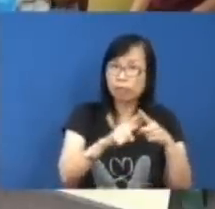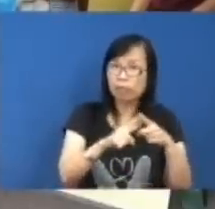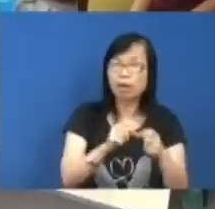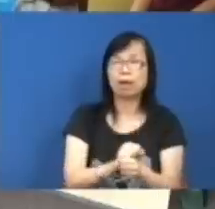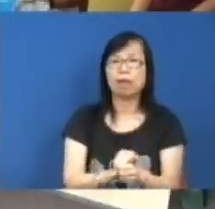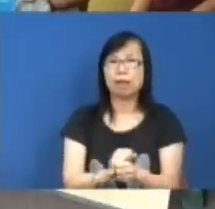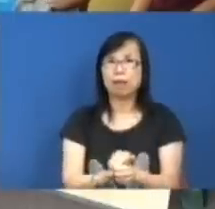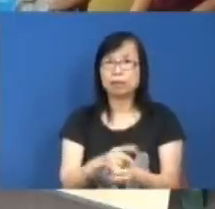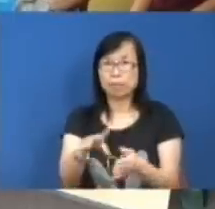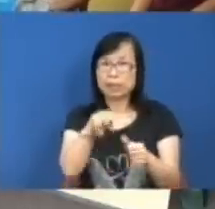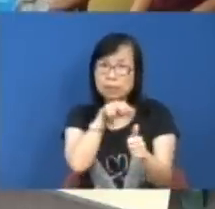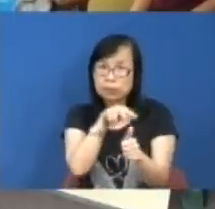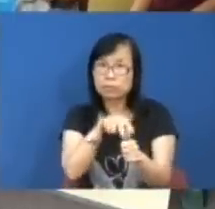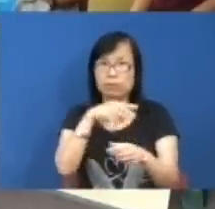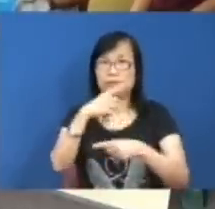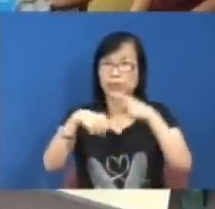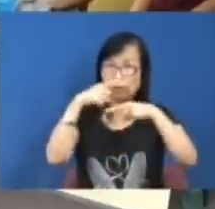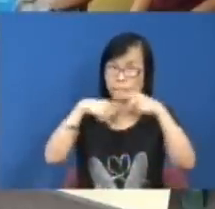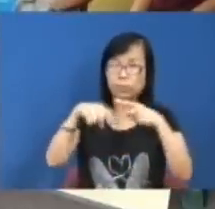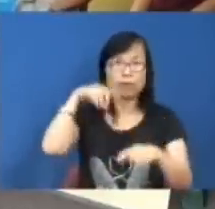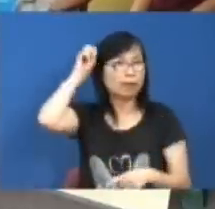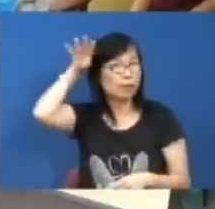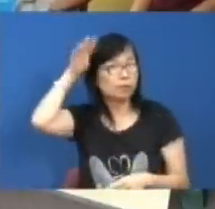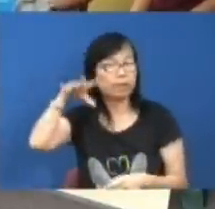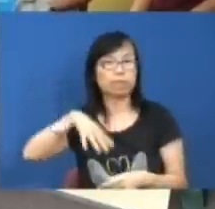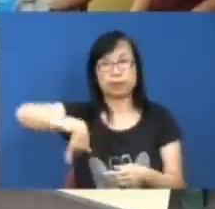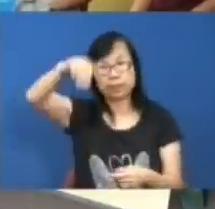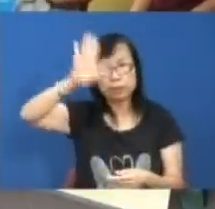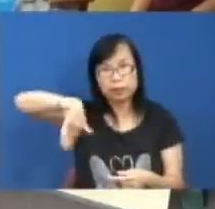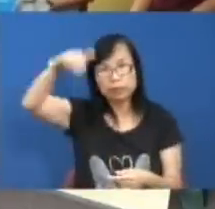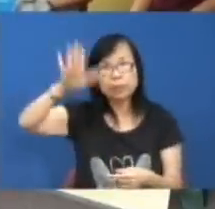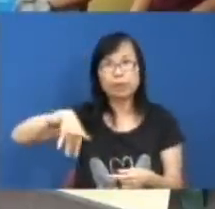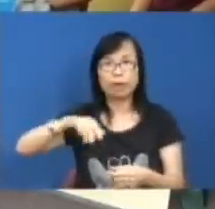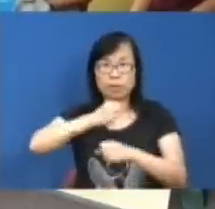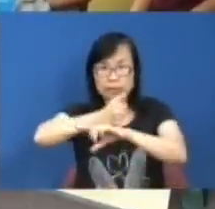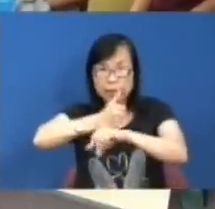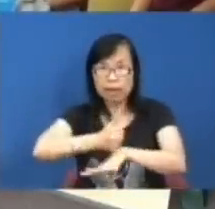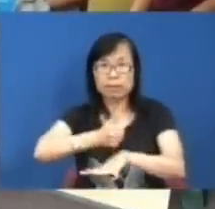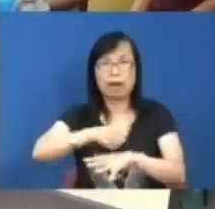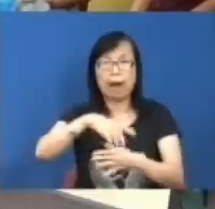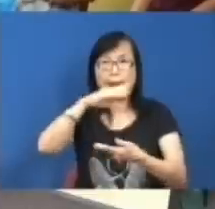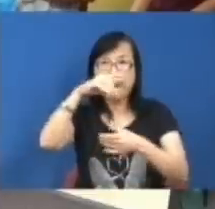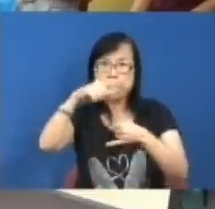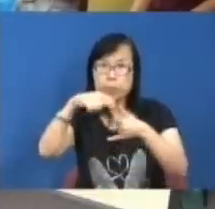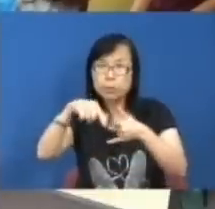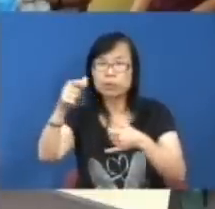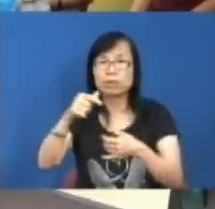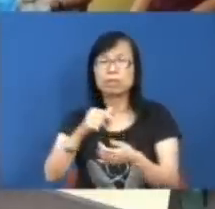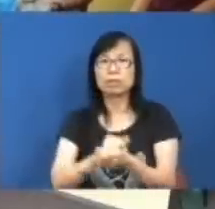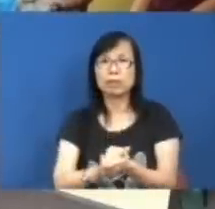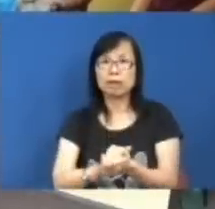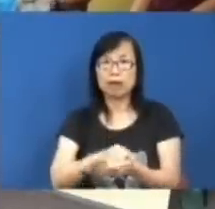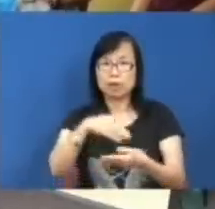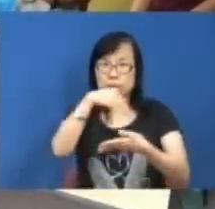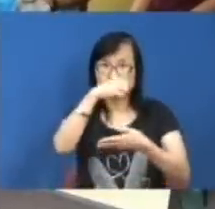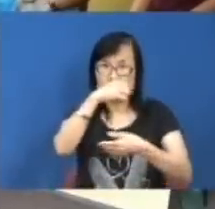伍啊，或者我哋同管理層嘅溝通咧，去發揮翻成個油漆系統，係確保每一浸嘅浸數啊、嗰、那個物料